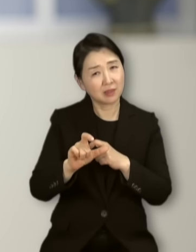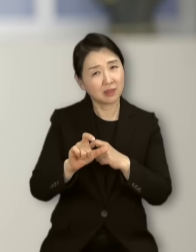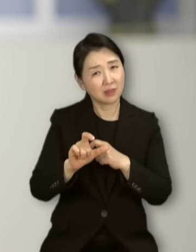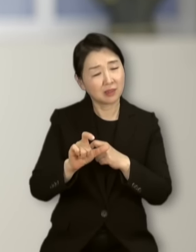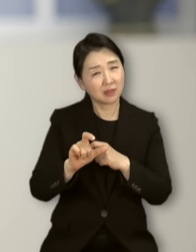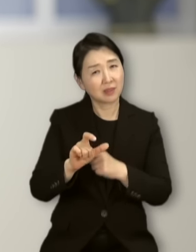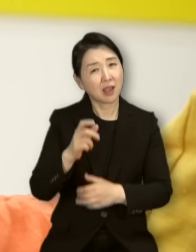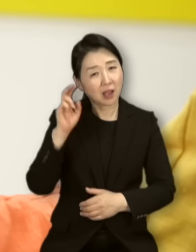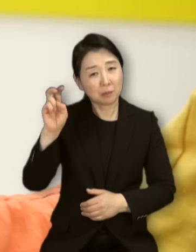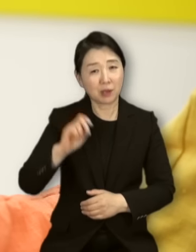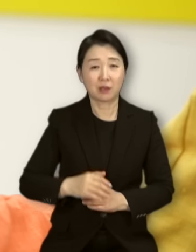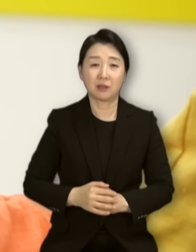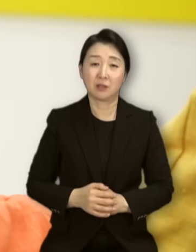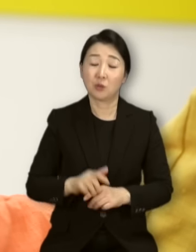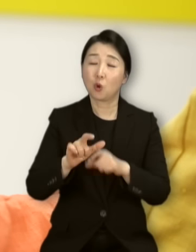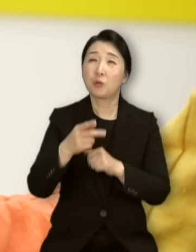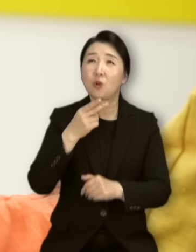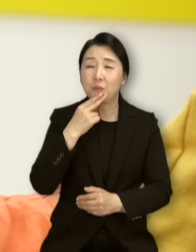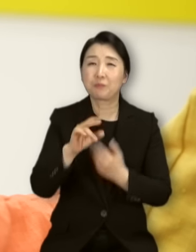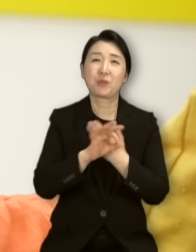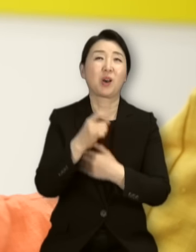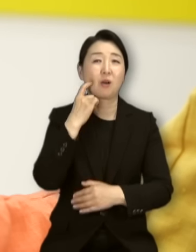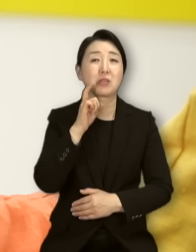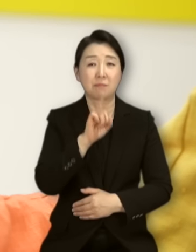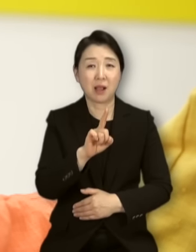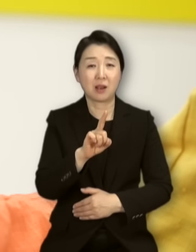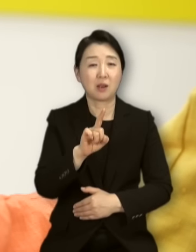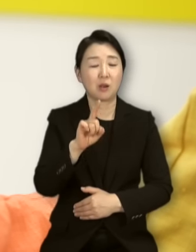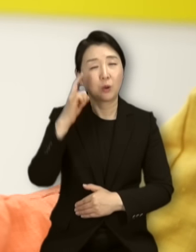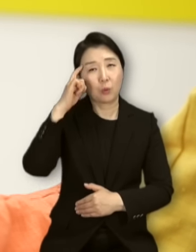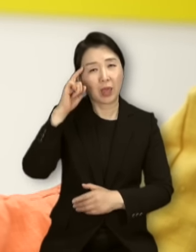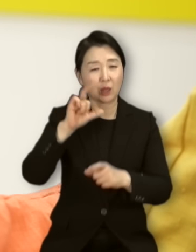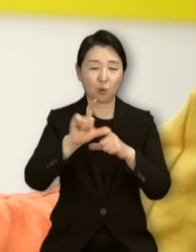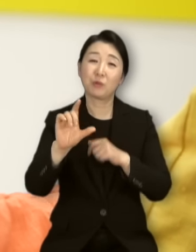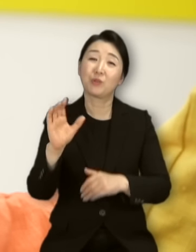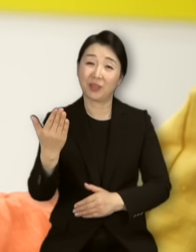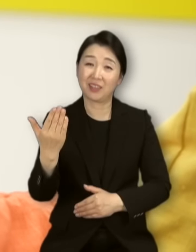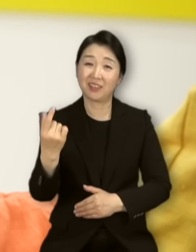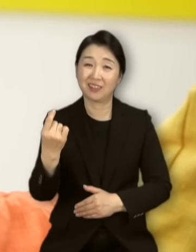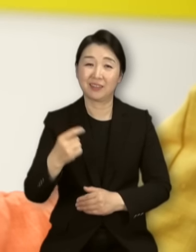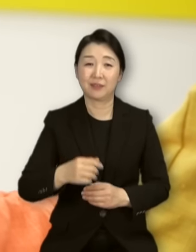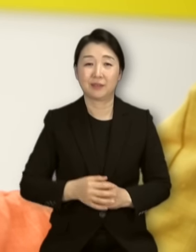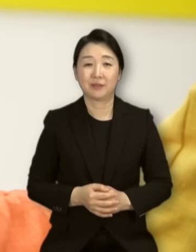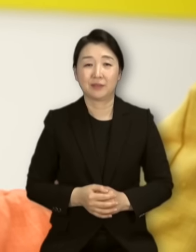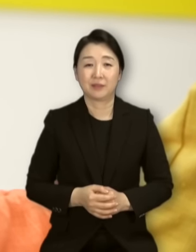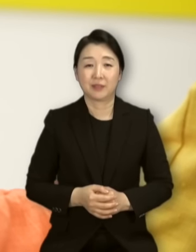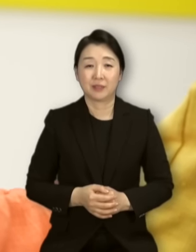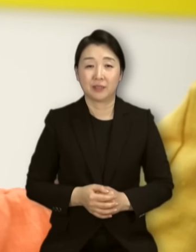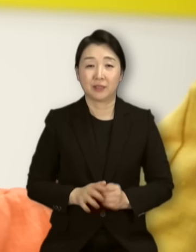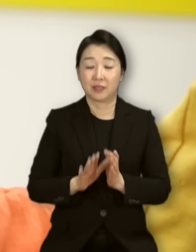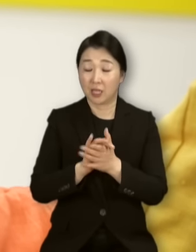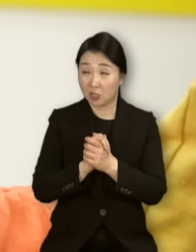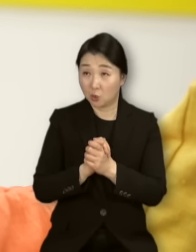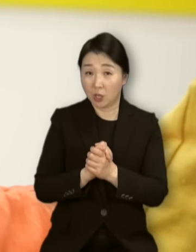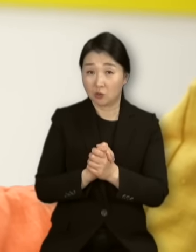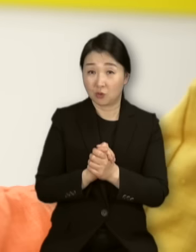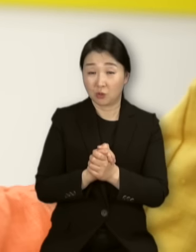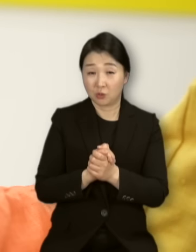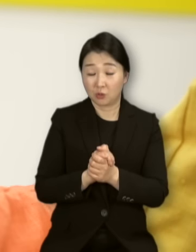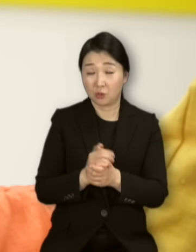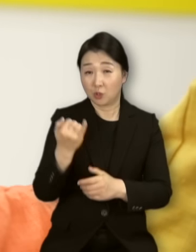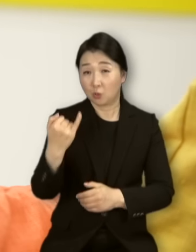것 같은 예 없었다면 거짓말이고요 있었죠 또 했는데 그때 기도를 해 주던